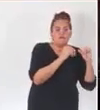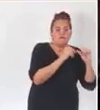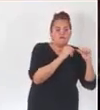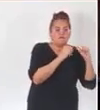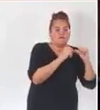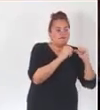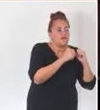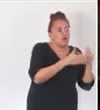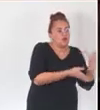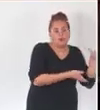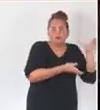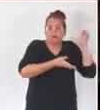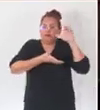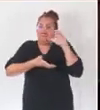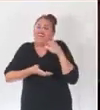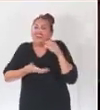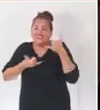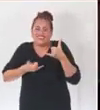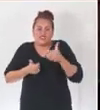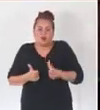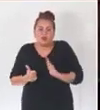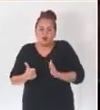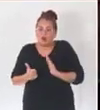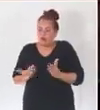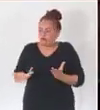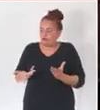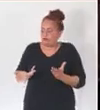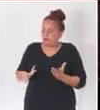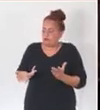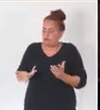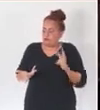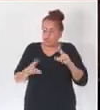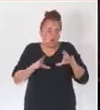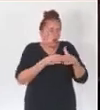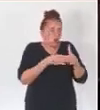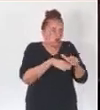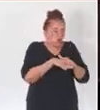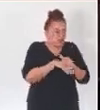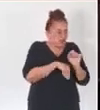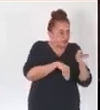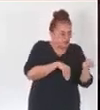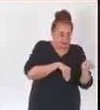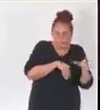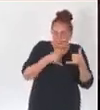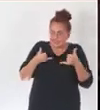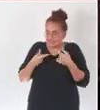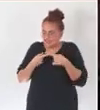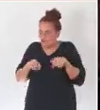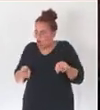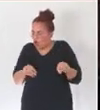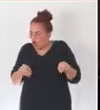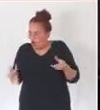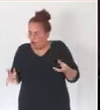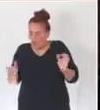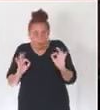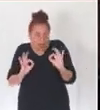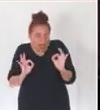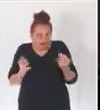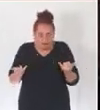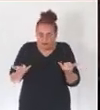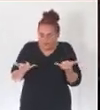pas dans l'hémicycle ici à Bordeaux. Qui ramène les histoires de l'Assemblée nationale dans l'hémicycle à Bordeaux? La France insoumise n'est pas